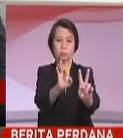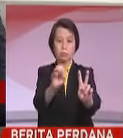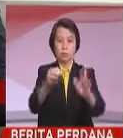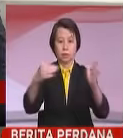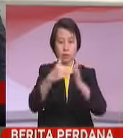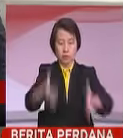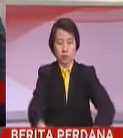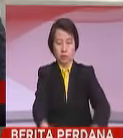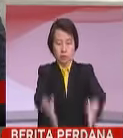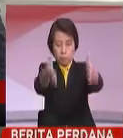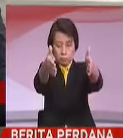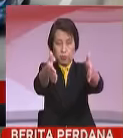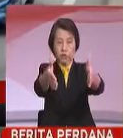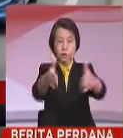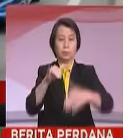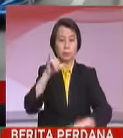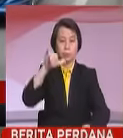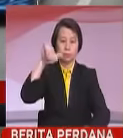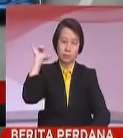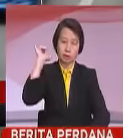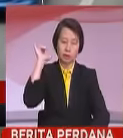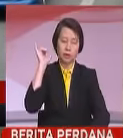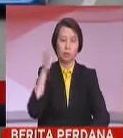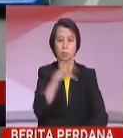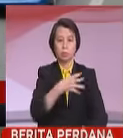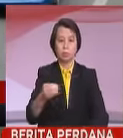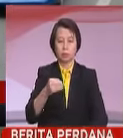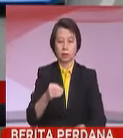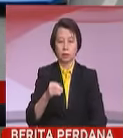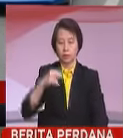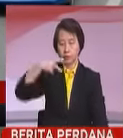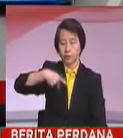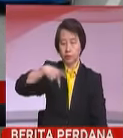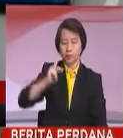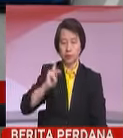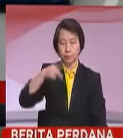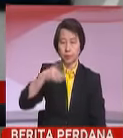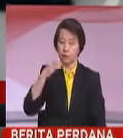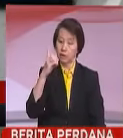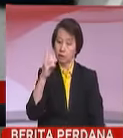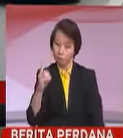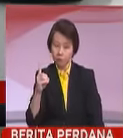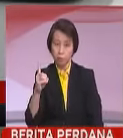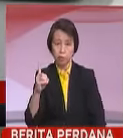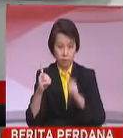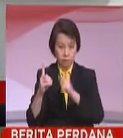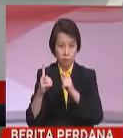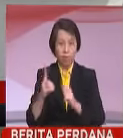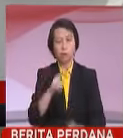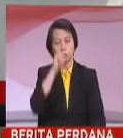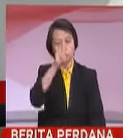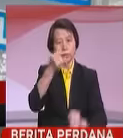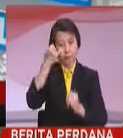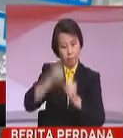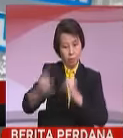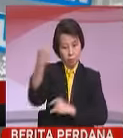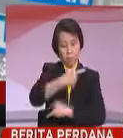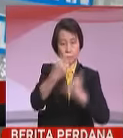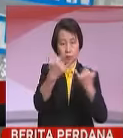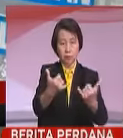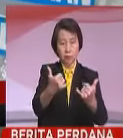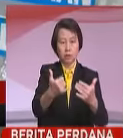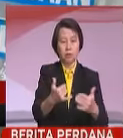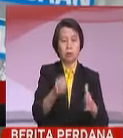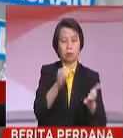sekatan jalan raya juga dilaksanakan semalam. Dalam pada itu, Perintah Kawalan Pergerakan Diperketat PKPD yang sepatutnya berakhir hari ini